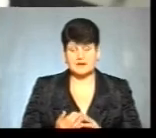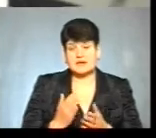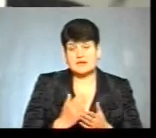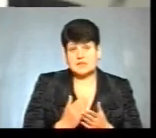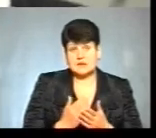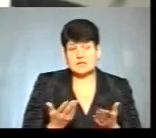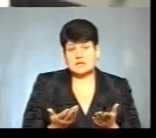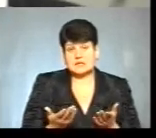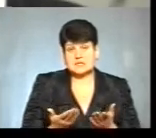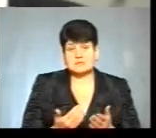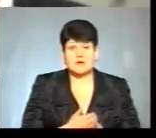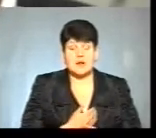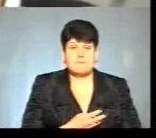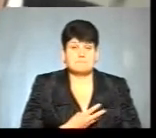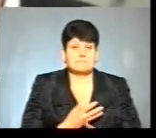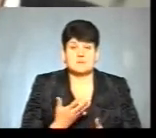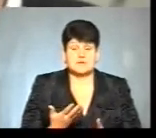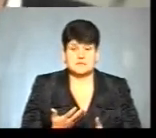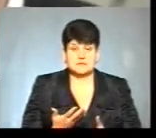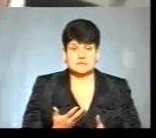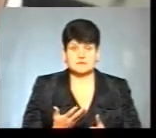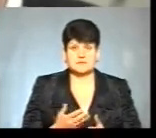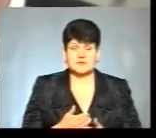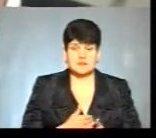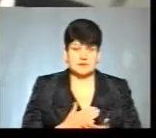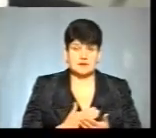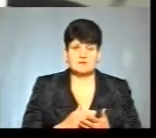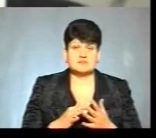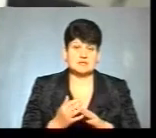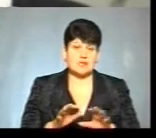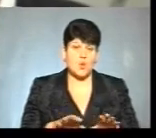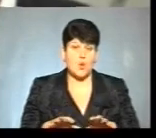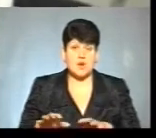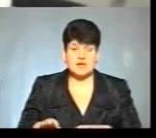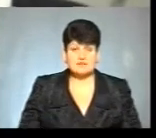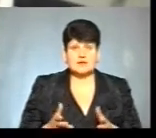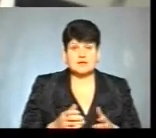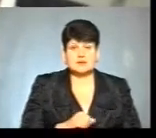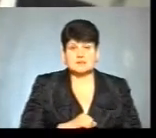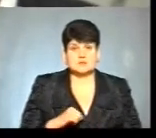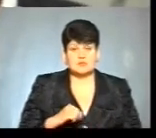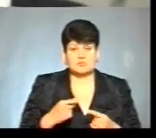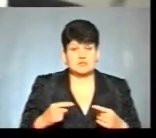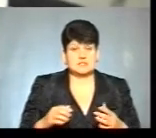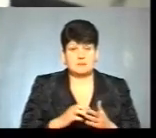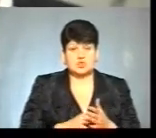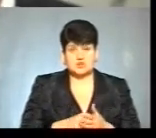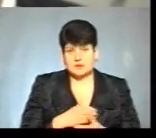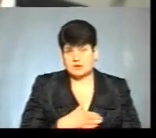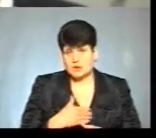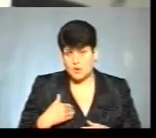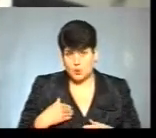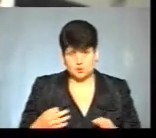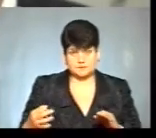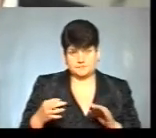якісь певні такі амбіції, ще раз кажу, певні амбіції певних сільських голів, які по тих чи інших причинах не хочуть, розумієте?